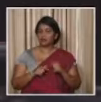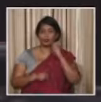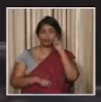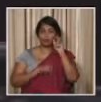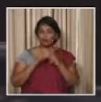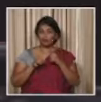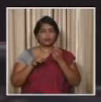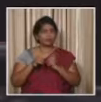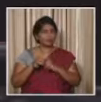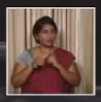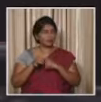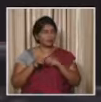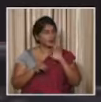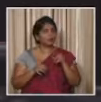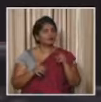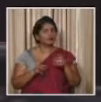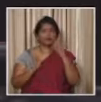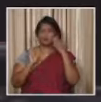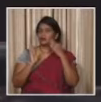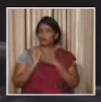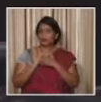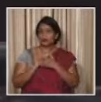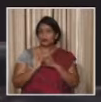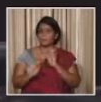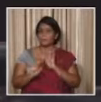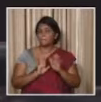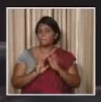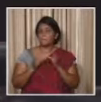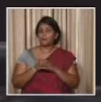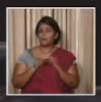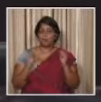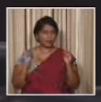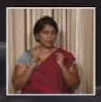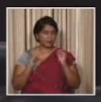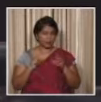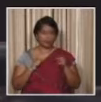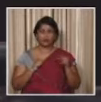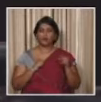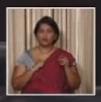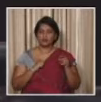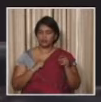පුරවැසියන් ප්‍රශ්න කරන විදිය ගැන පාලක පන්තිය බය වෙලා ඉන්නේ